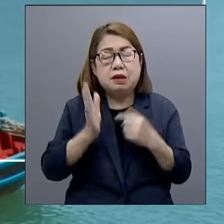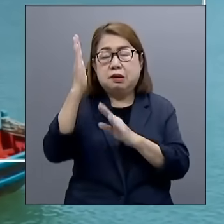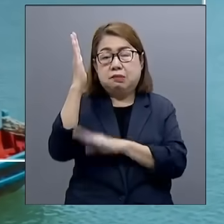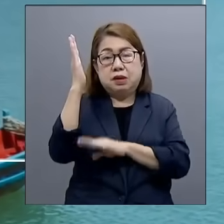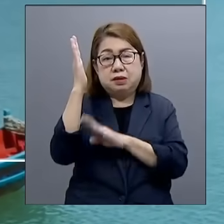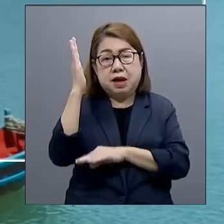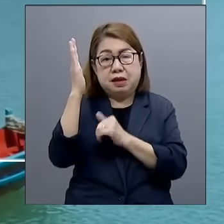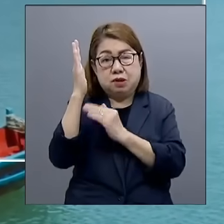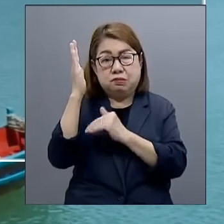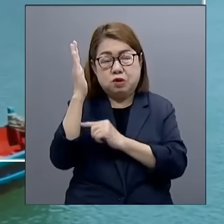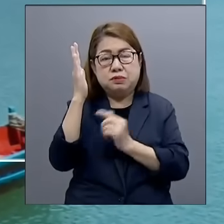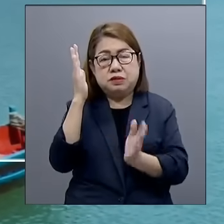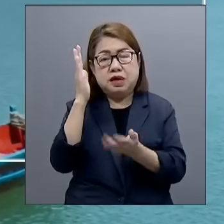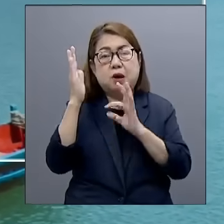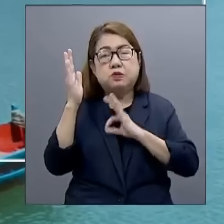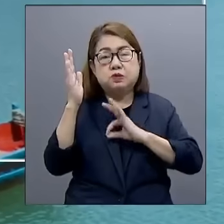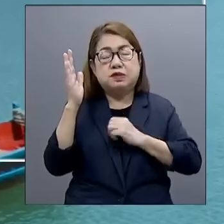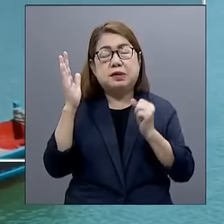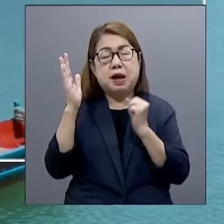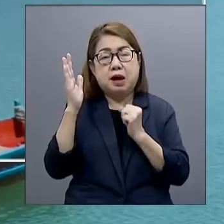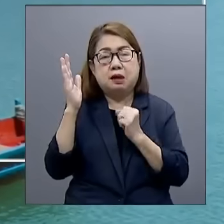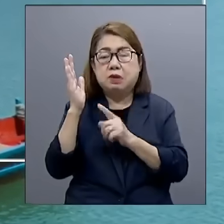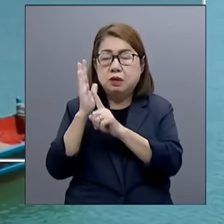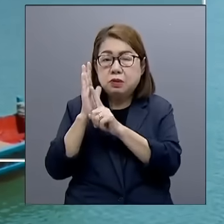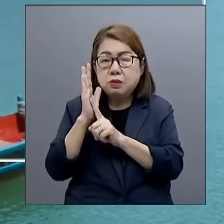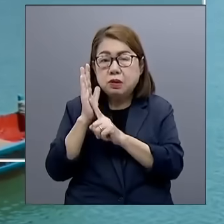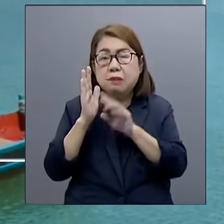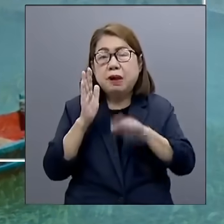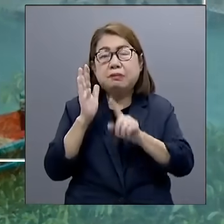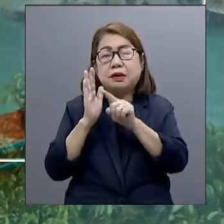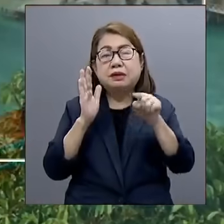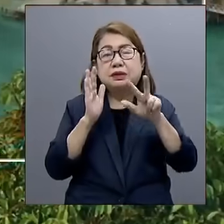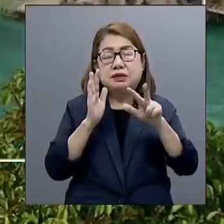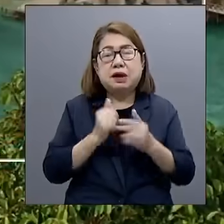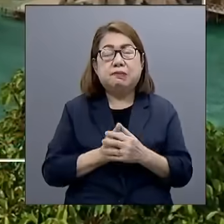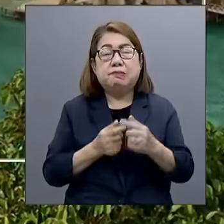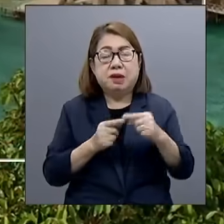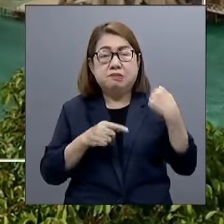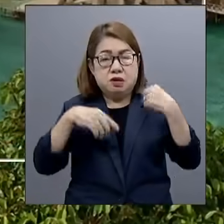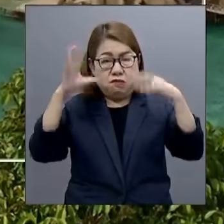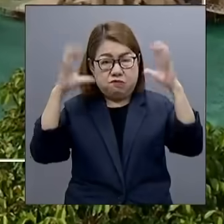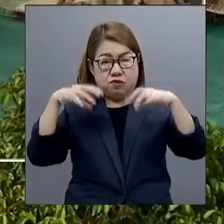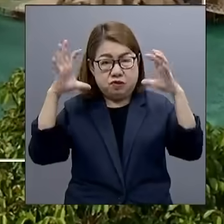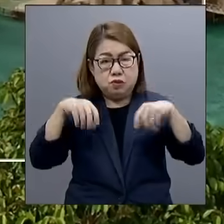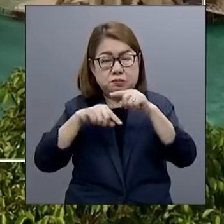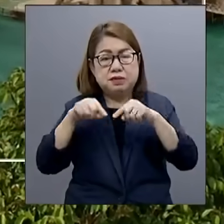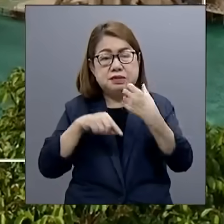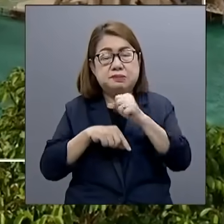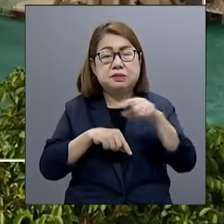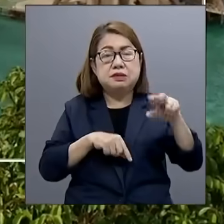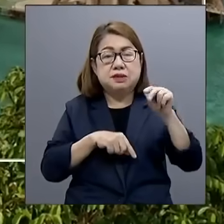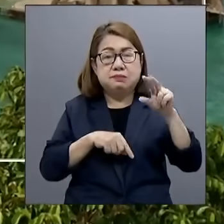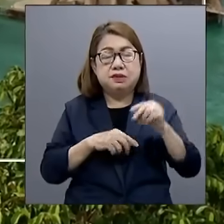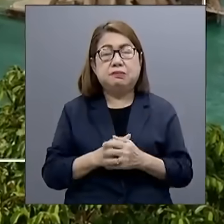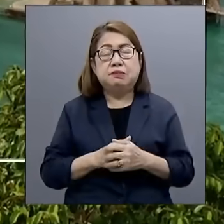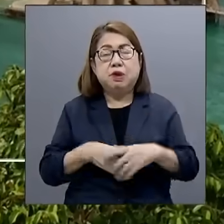ภาคจะมีอากาศเย็นในตอนเช้าอุณหภูมิจะลดลง 1-3 องศาและจะมีฝนฟ้าคะนอง 10-30% ของพื้นที่